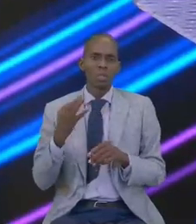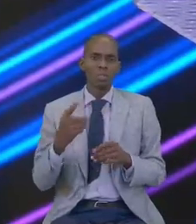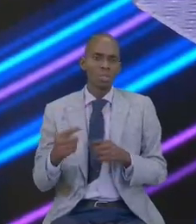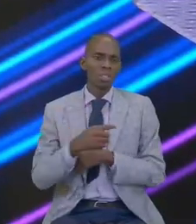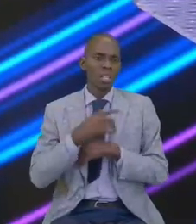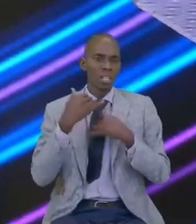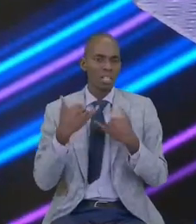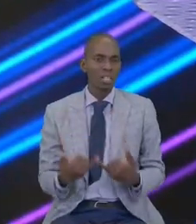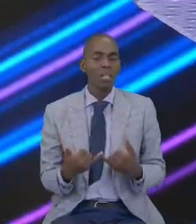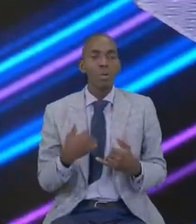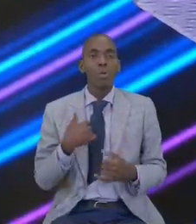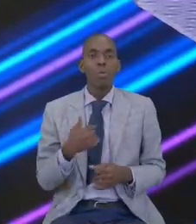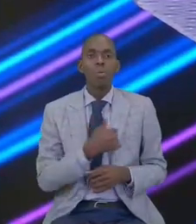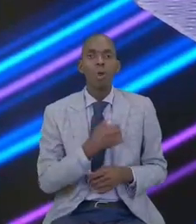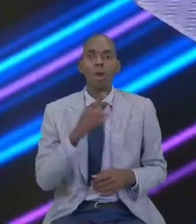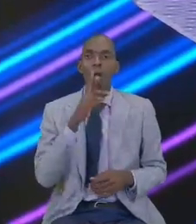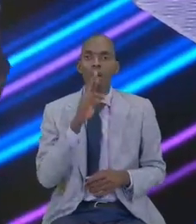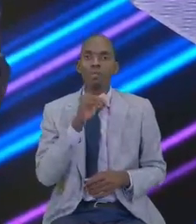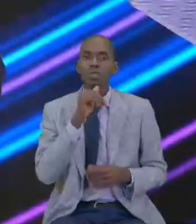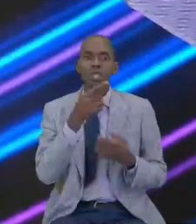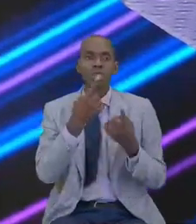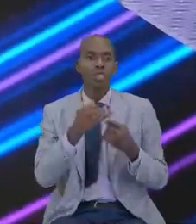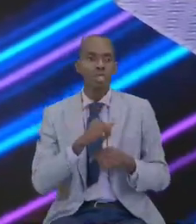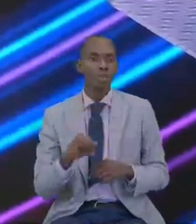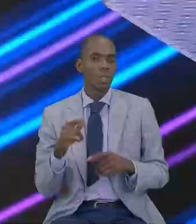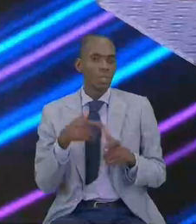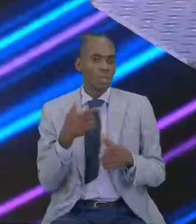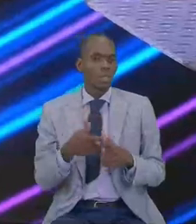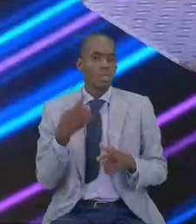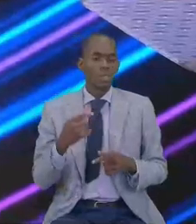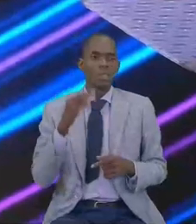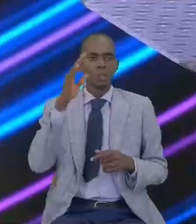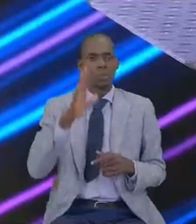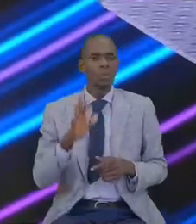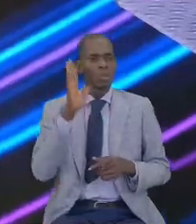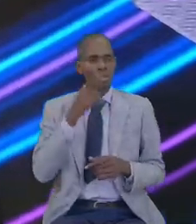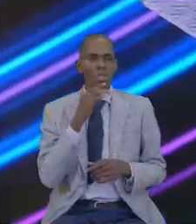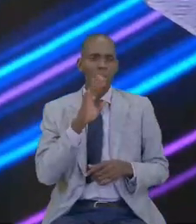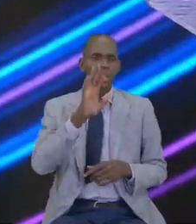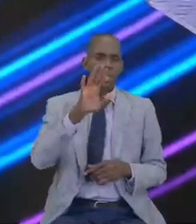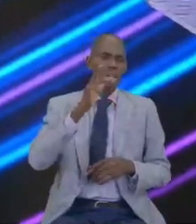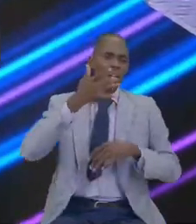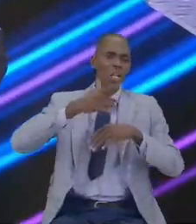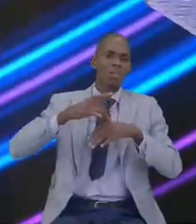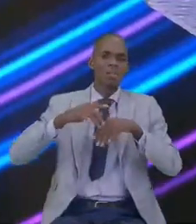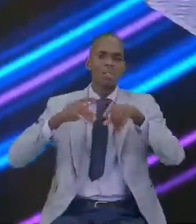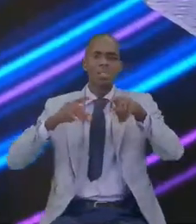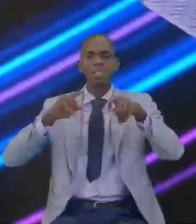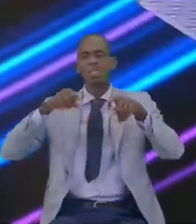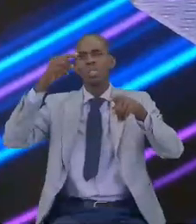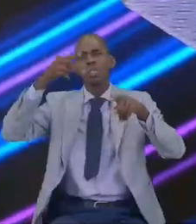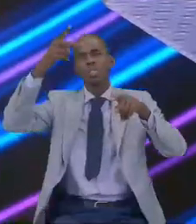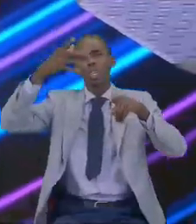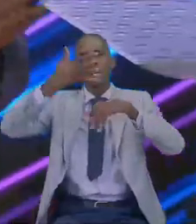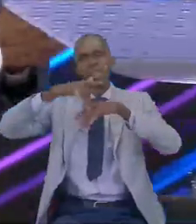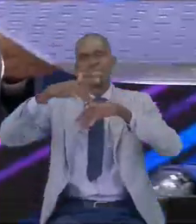non, ne viendront pas. Et le prédicateur va dire, ah, ce lieu est vide, il y a des chaises vides là-bas. Et il viendra